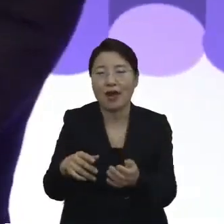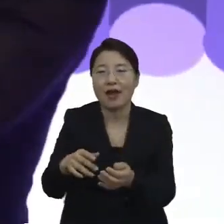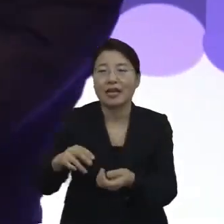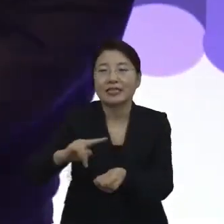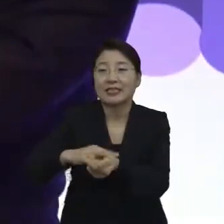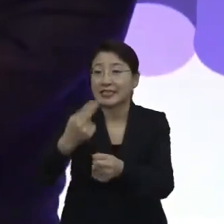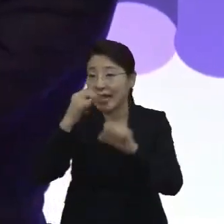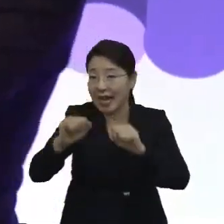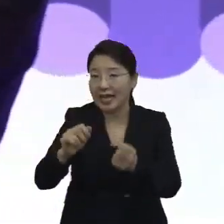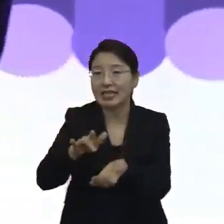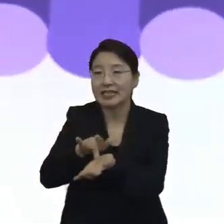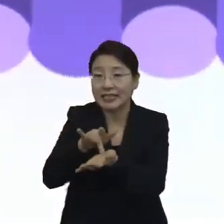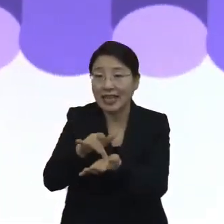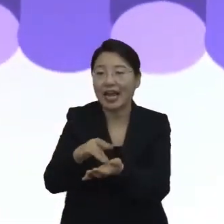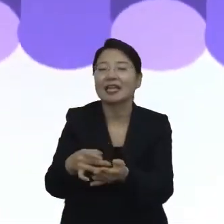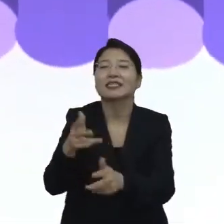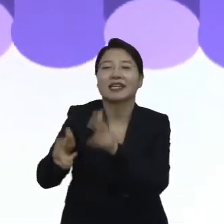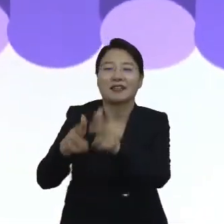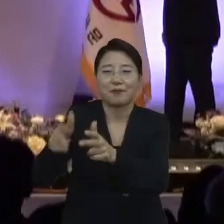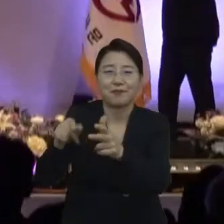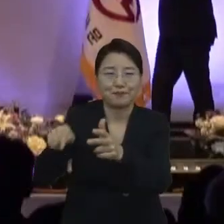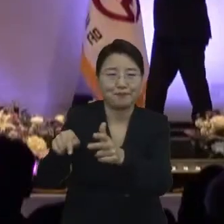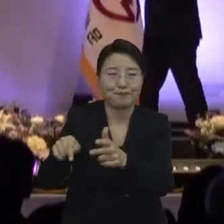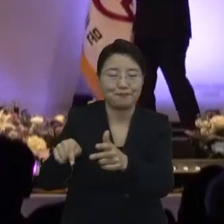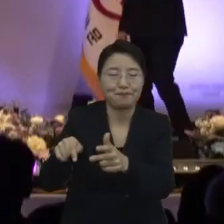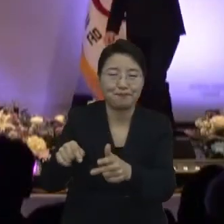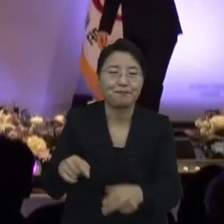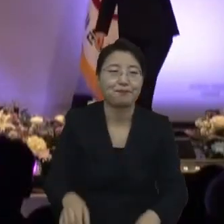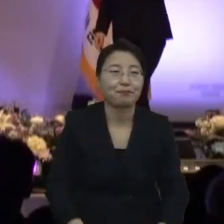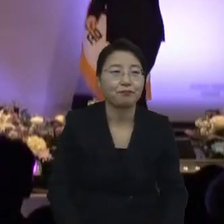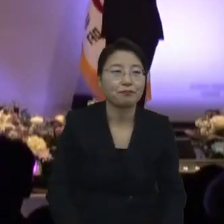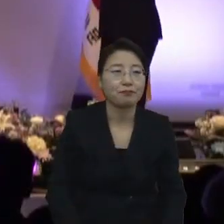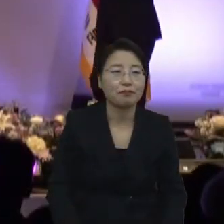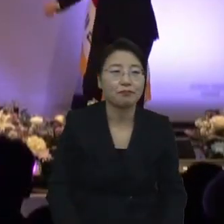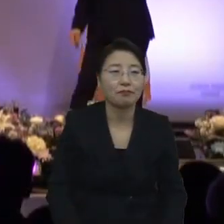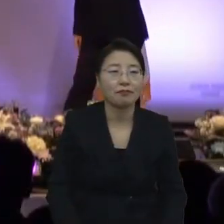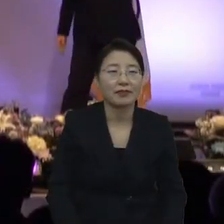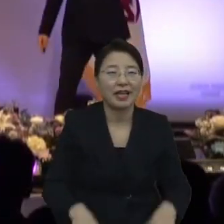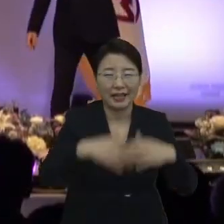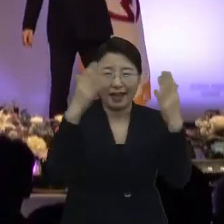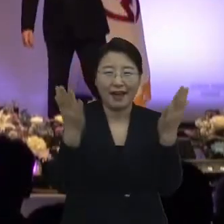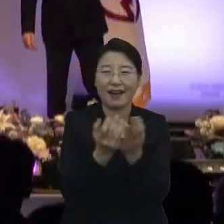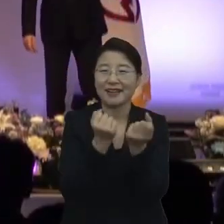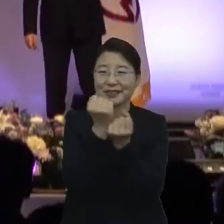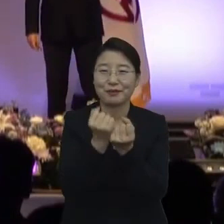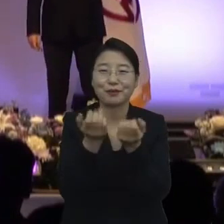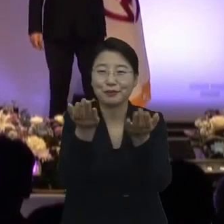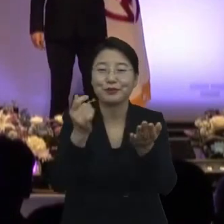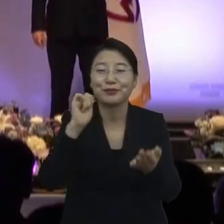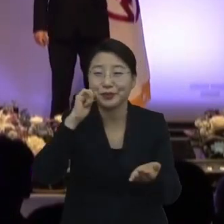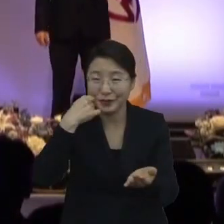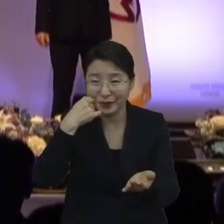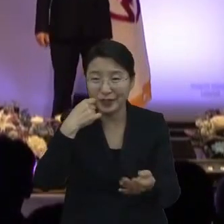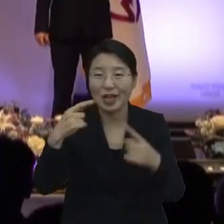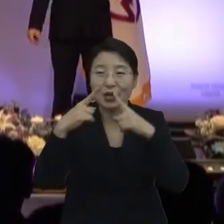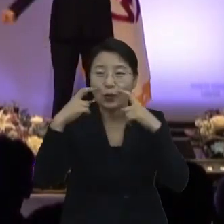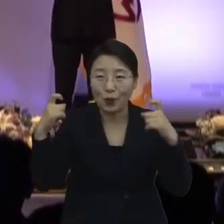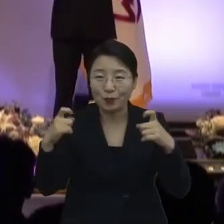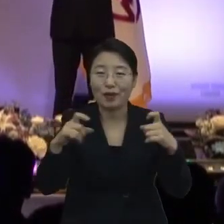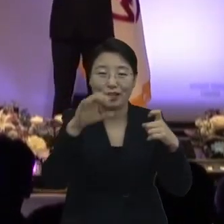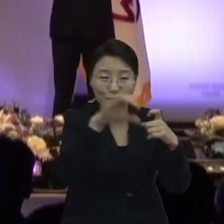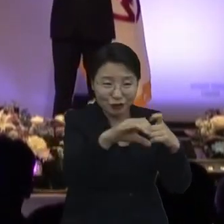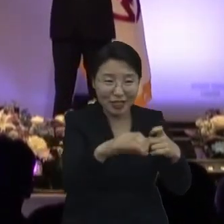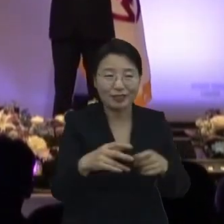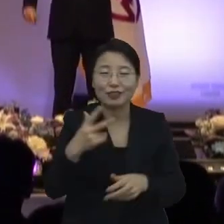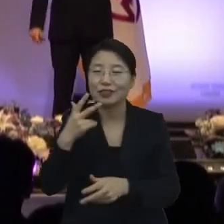미래 산업이다 하는 걸 보고 계시고요. 이렇게 해서 뭐 다 설명드릴 수는 없었고 동대문에 투자하는 서울시의 대표